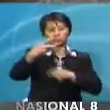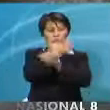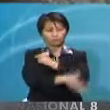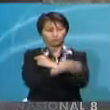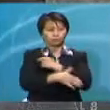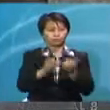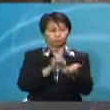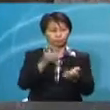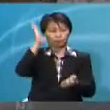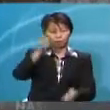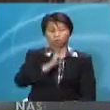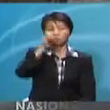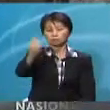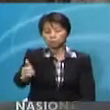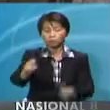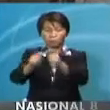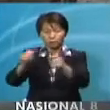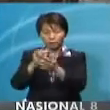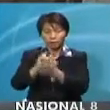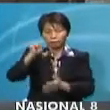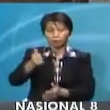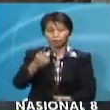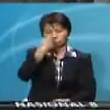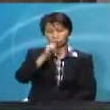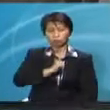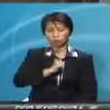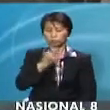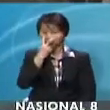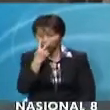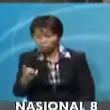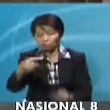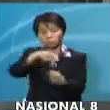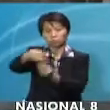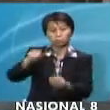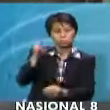Wan Junaidi akan ke lokasi kejadian esok bagi meneliti sendiri situasi sebenar di sana.